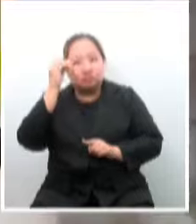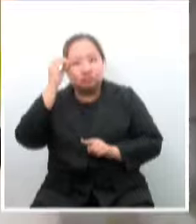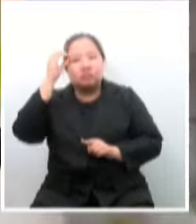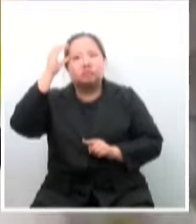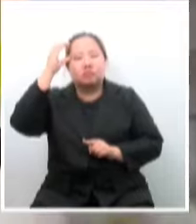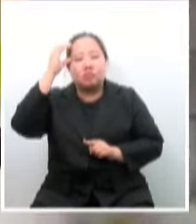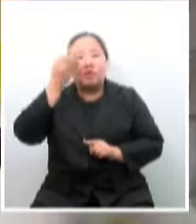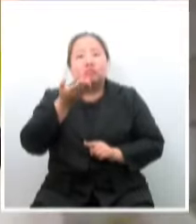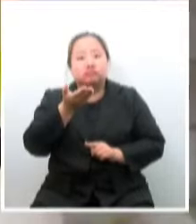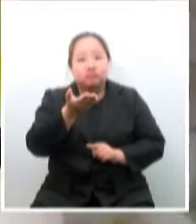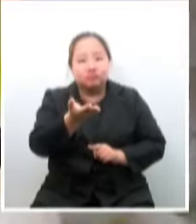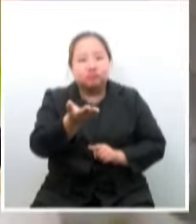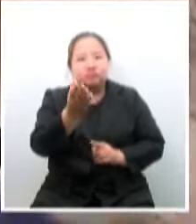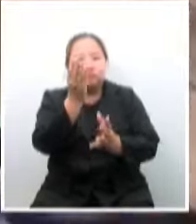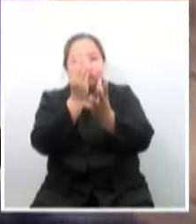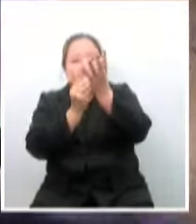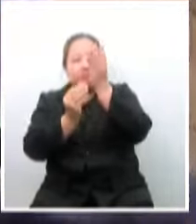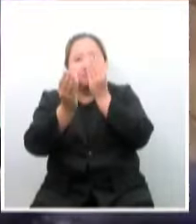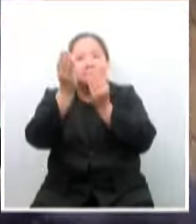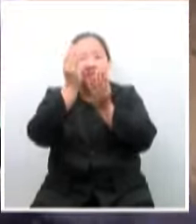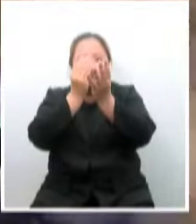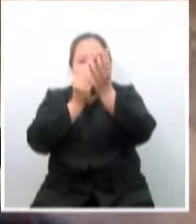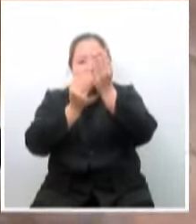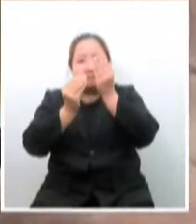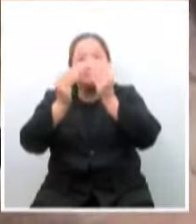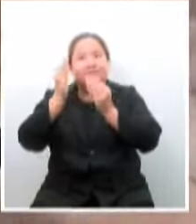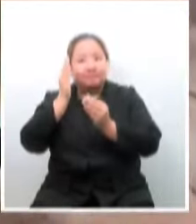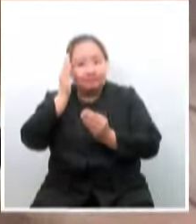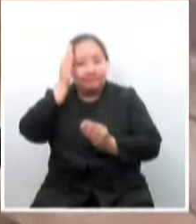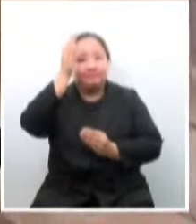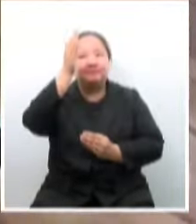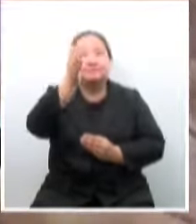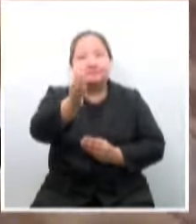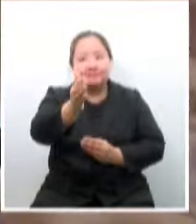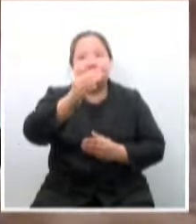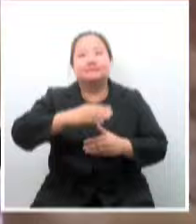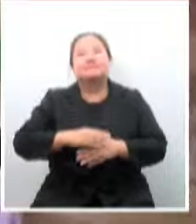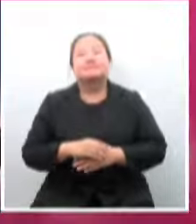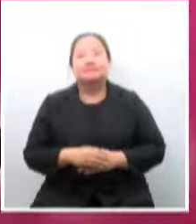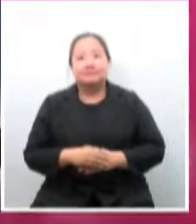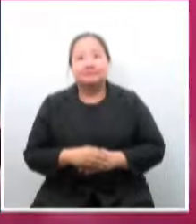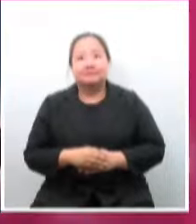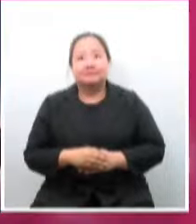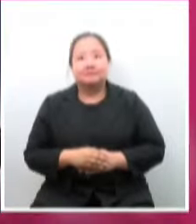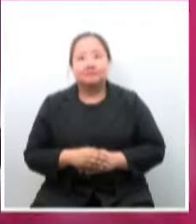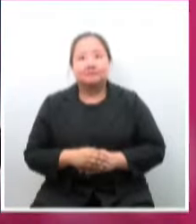เจ้าจงเรียนรู้เพื่อวันต่อไป